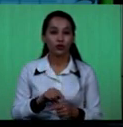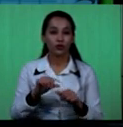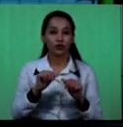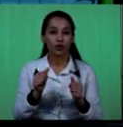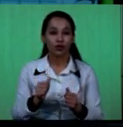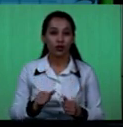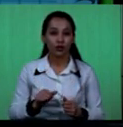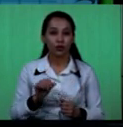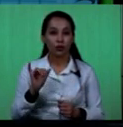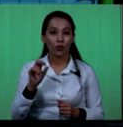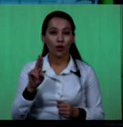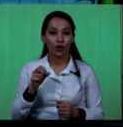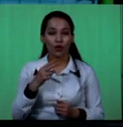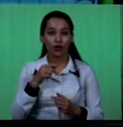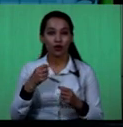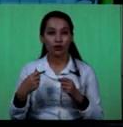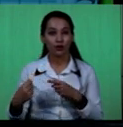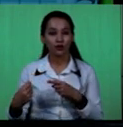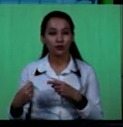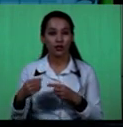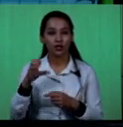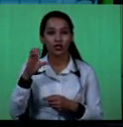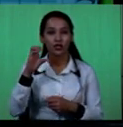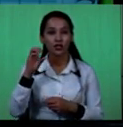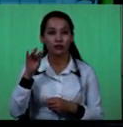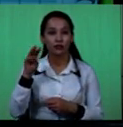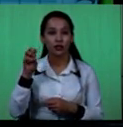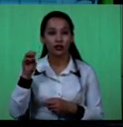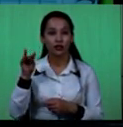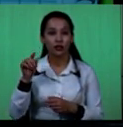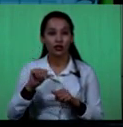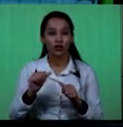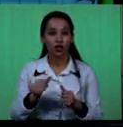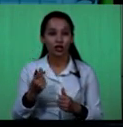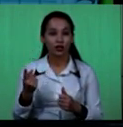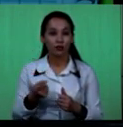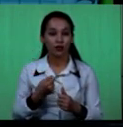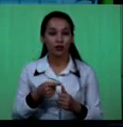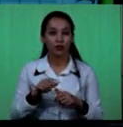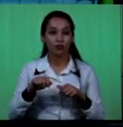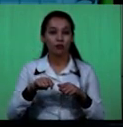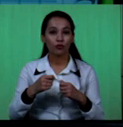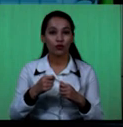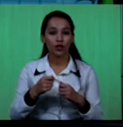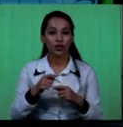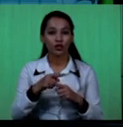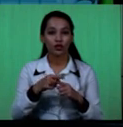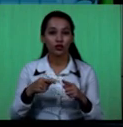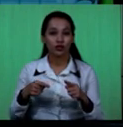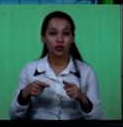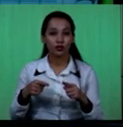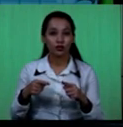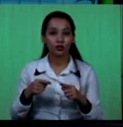o'qqa nisbatan simmetrik shakl deyiladi. Buklanish chizig'i simmetriya o'qidir.